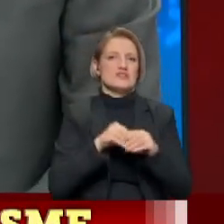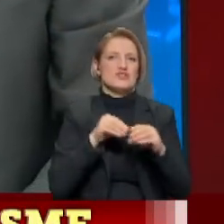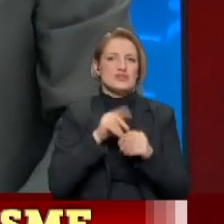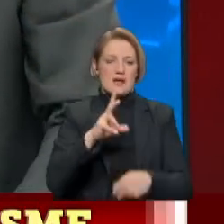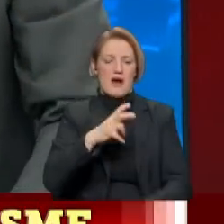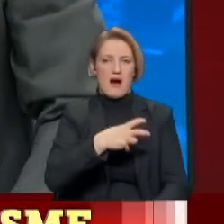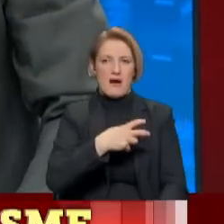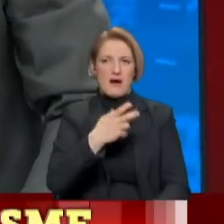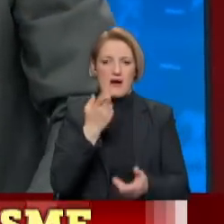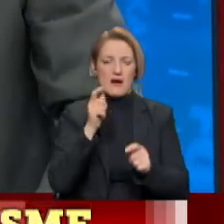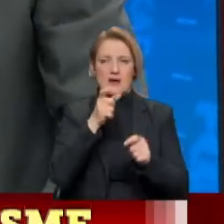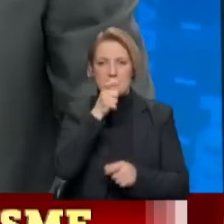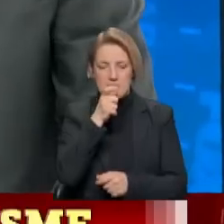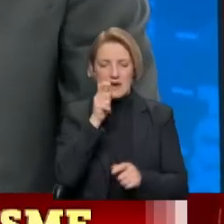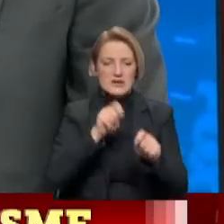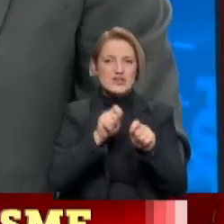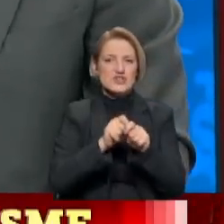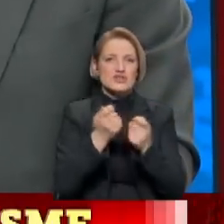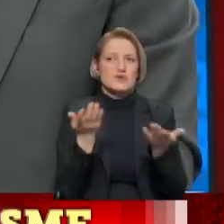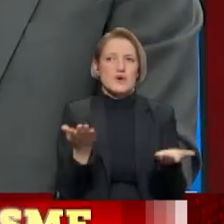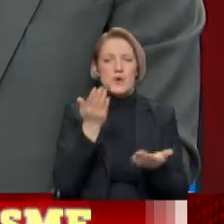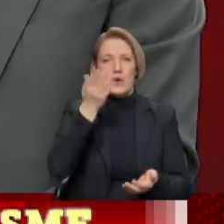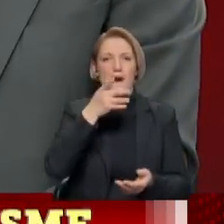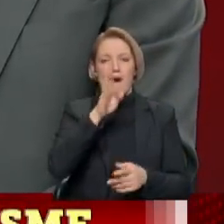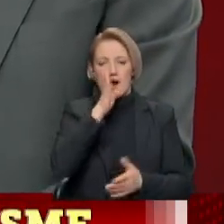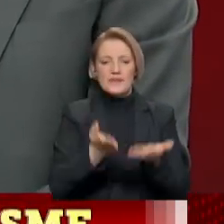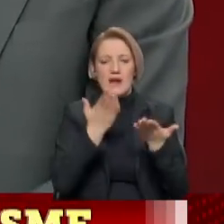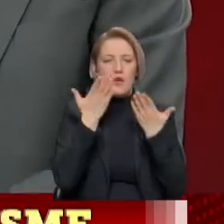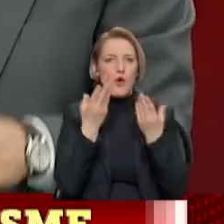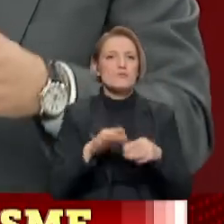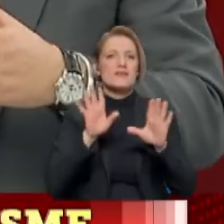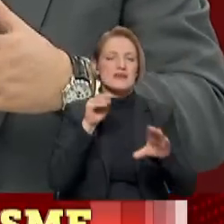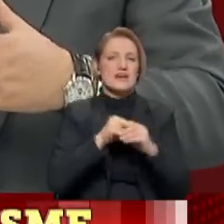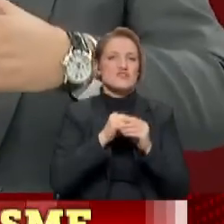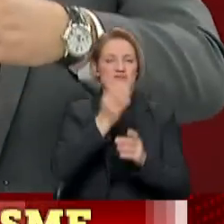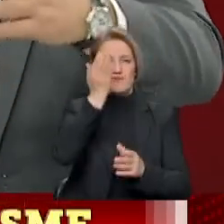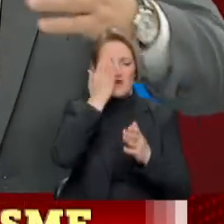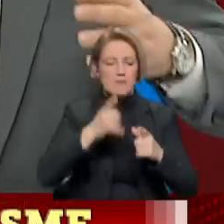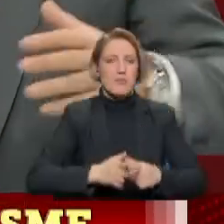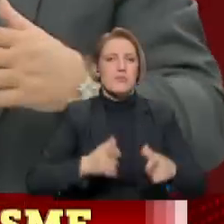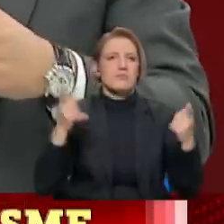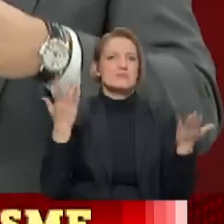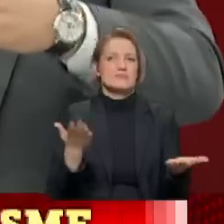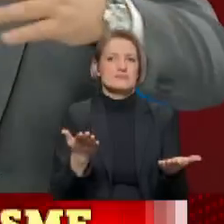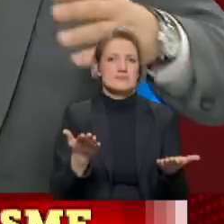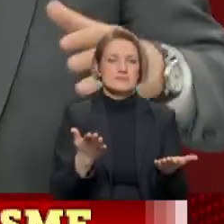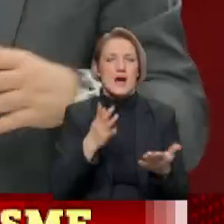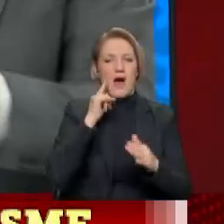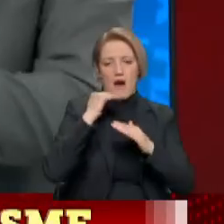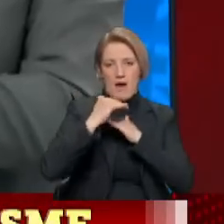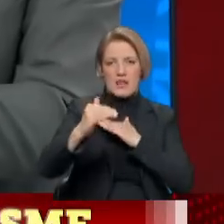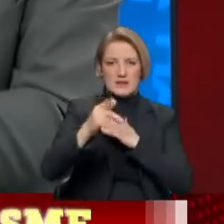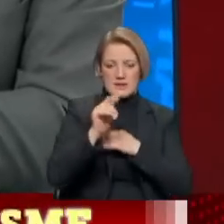aş, iş, ekmek olmuyor. Adalet olmadığı için yoksulluk büyüyor. Bakın, toplumun çok önemli bir kesimi, halkın çok önemli bir